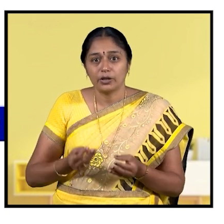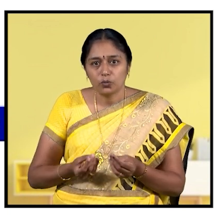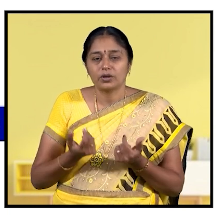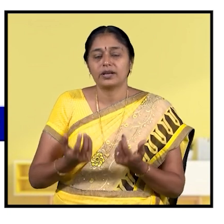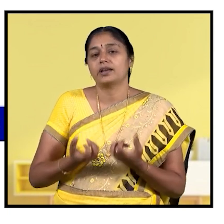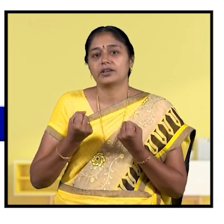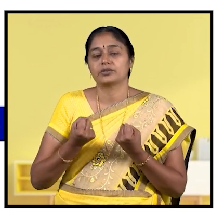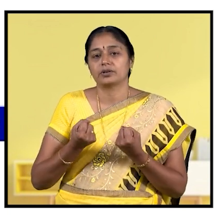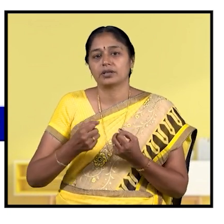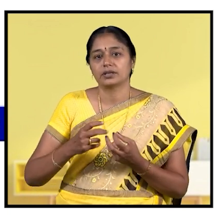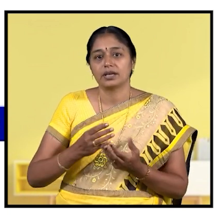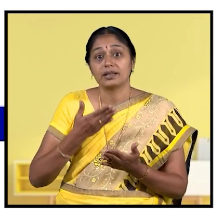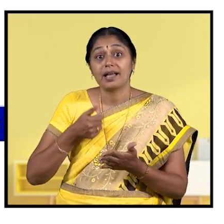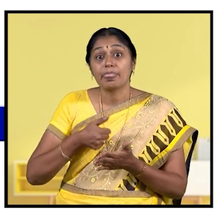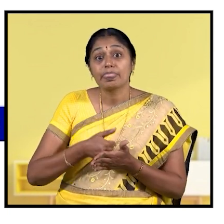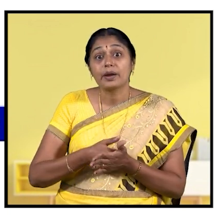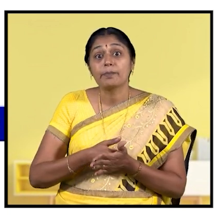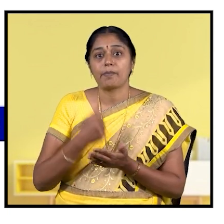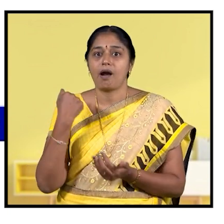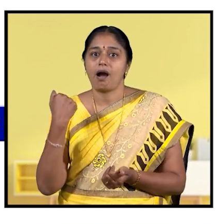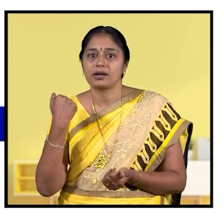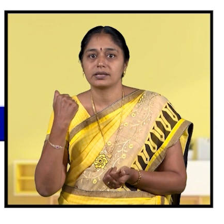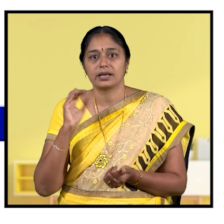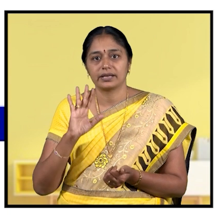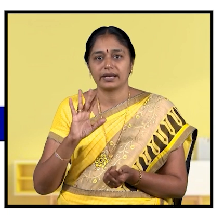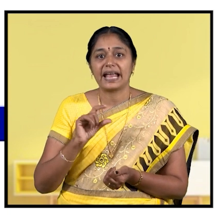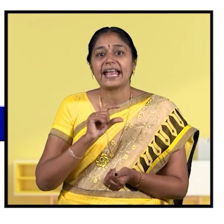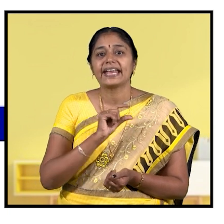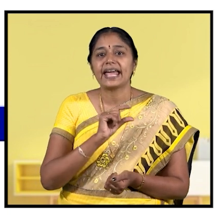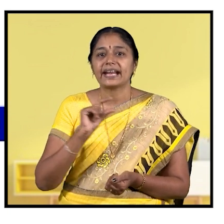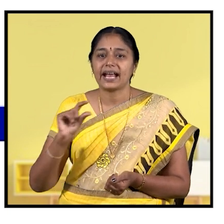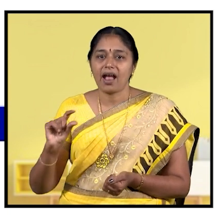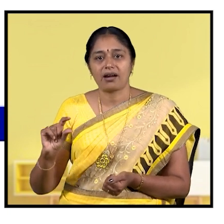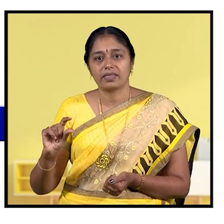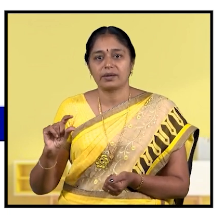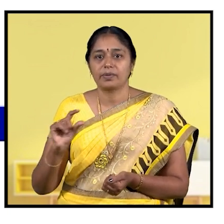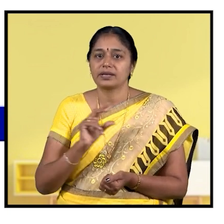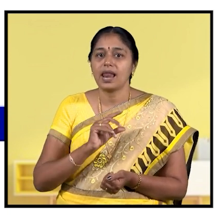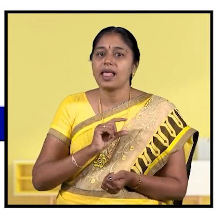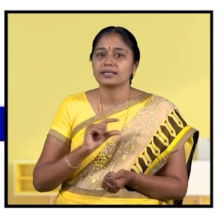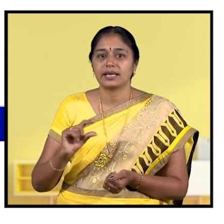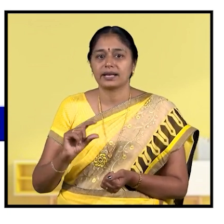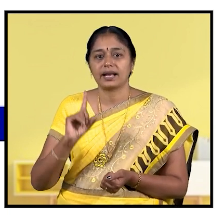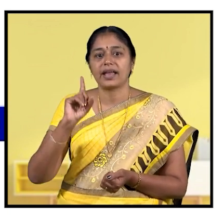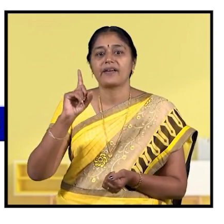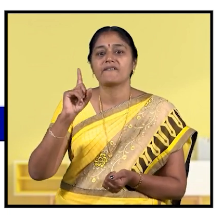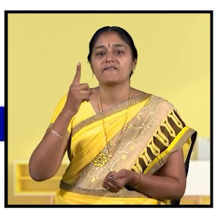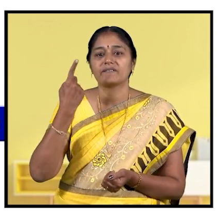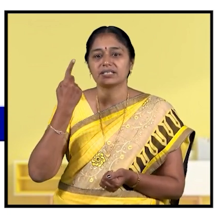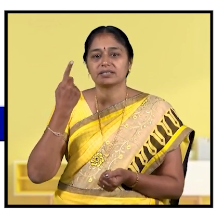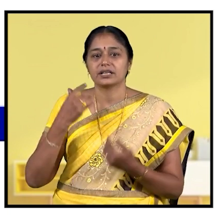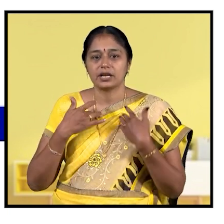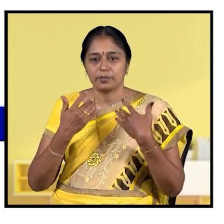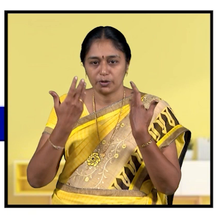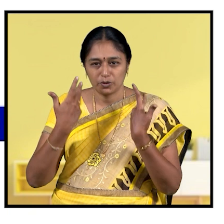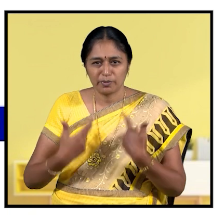அப்படின்னு பார்த்தீங்கன்னா, இதற்கு ரெண்டு விதமான தடுப்பாட்டல் இருக்குது. ஒன்று இயற்கையான தடுப்பாட்டல் முறை, இன்னொன்று செயற்கையான தடுப்பாட்டல் முறை. அது என்ன இயற்கையான தடுப்பாட்டு முறைன்னு பார்த்தீங்கன்னா, நம்ம